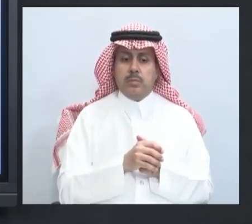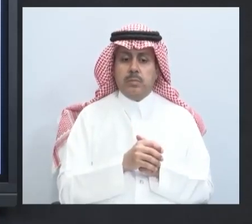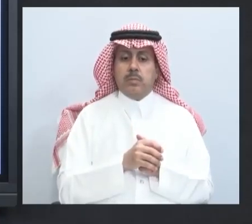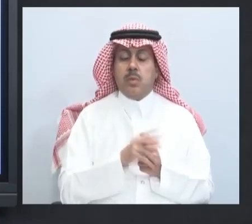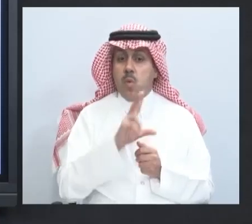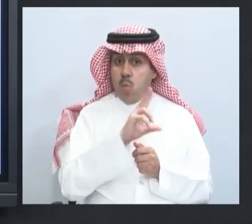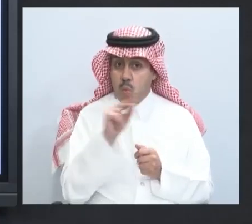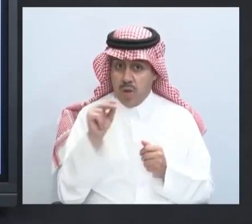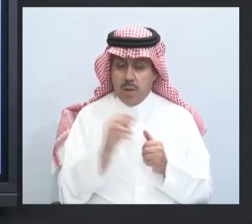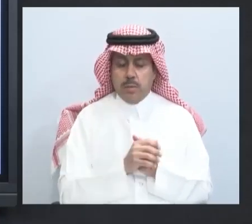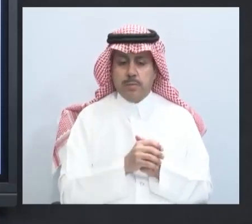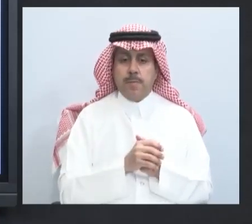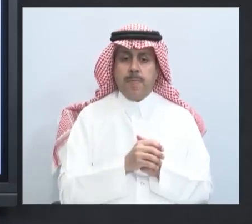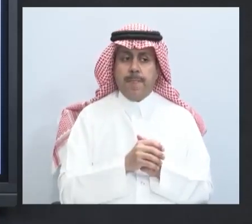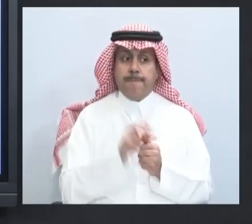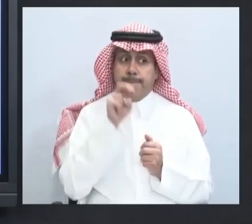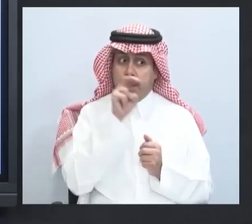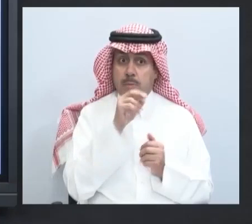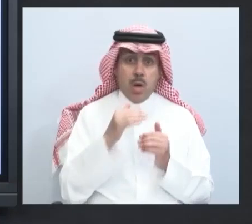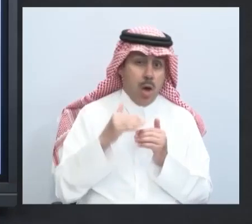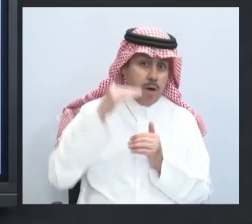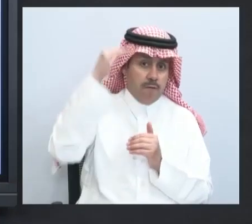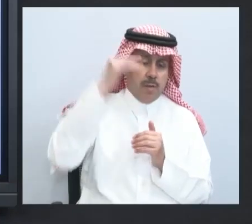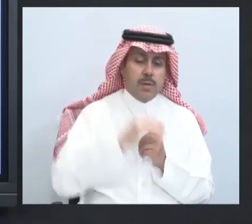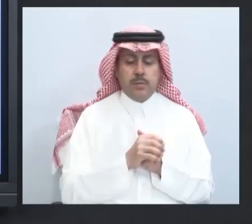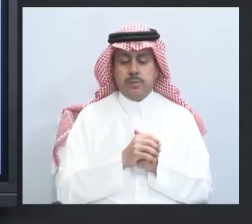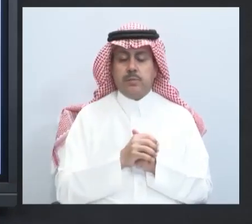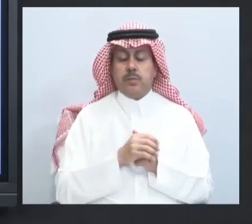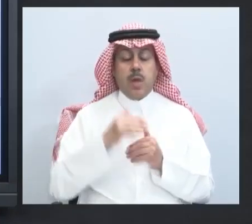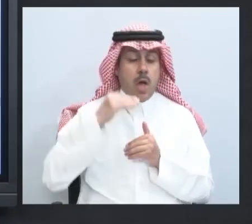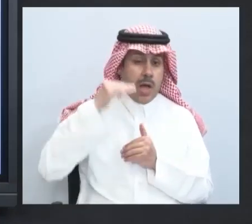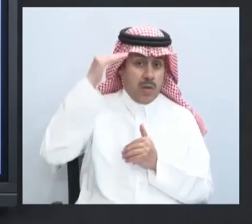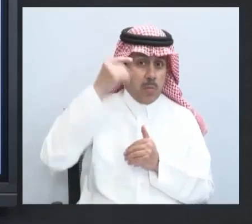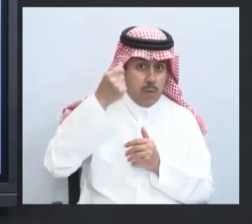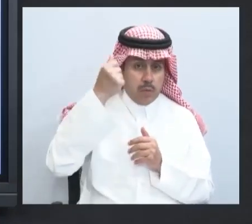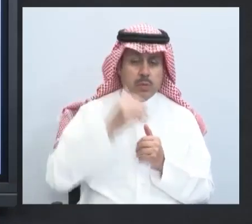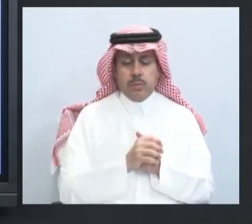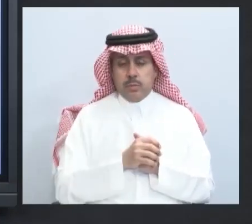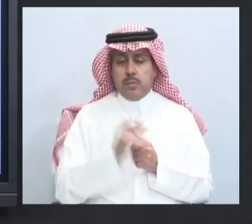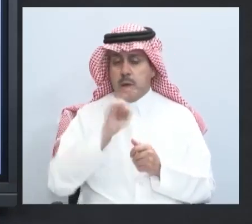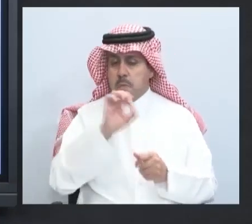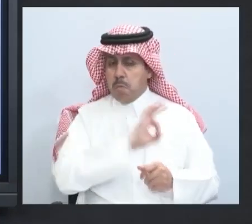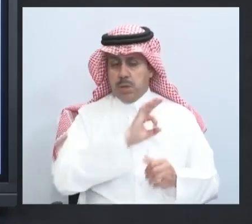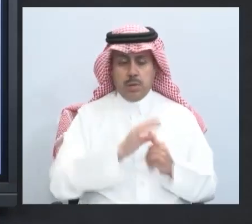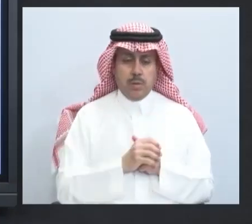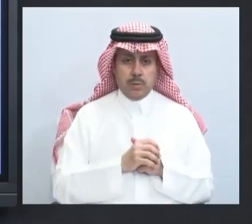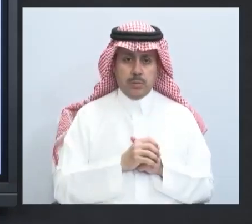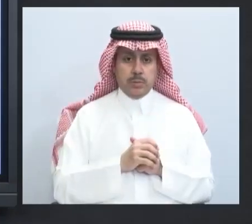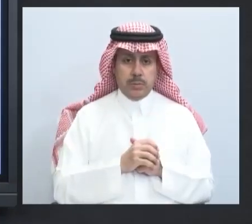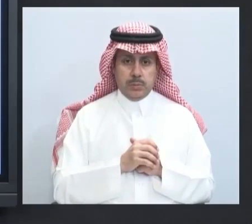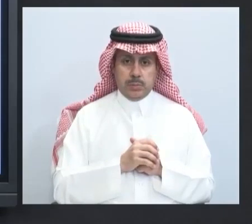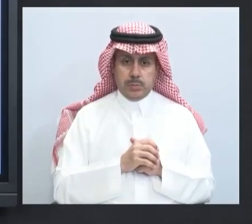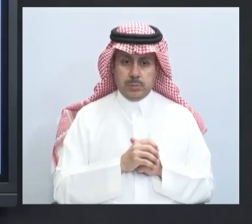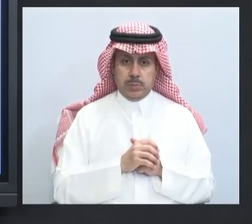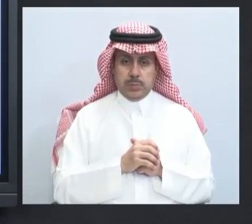وذلكم ذلكم الذي يرى من هو ارفع منه واكثر منه مالا له ما يتمنى